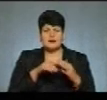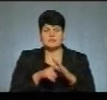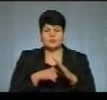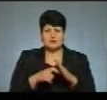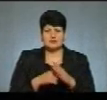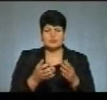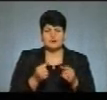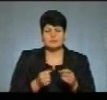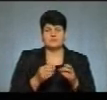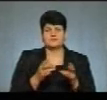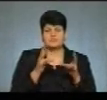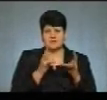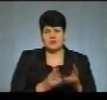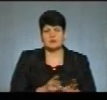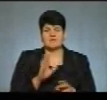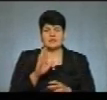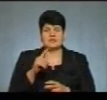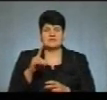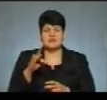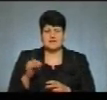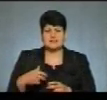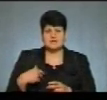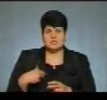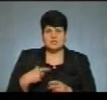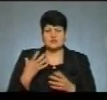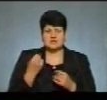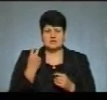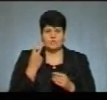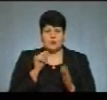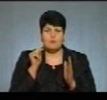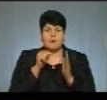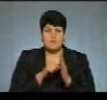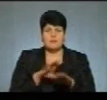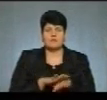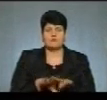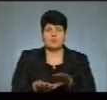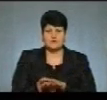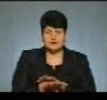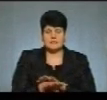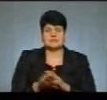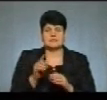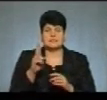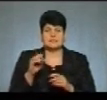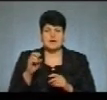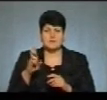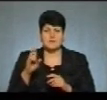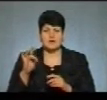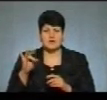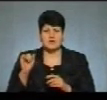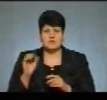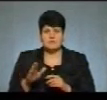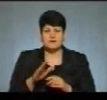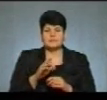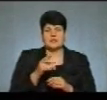отримав Віталій Зварич із Залі. І ще 2 бійців 20 січня потрапили у полон. Це Володимир Маюк із Цебрева з Борівського району та